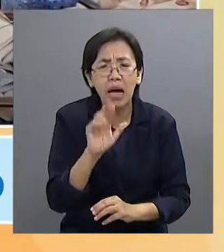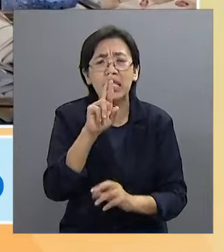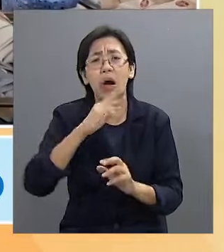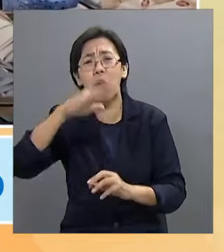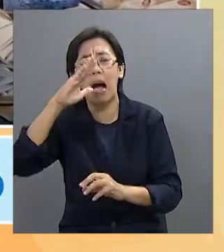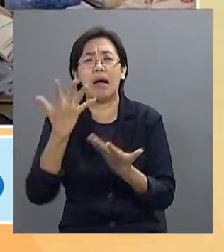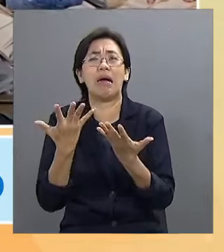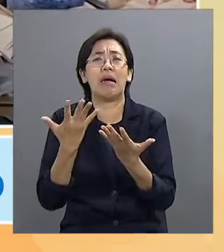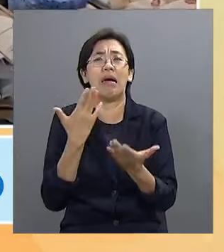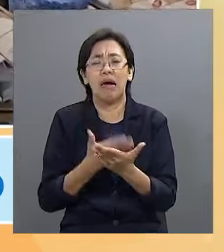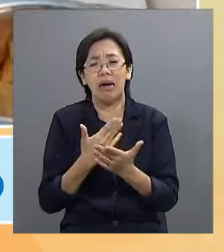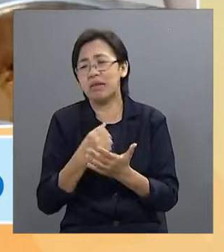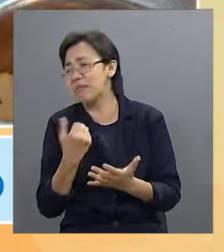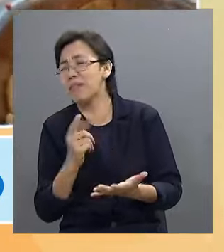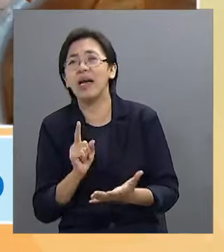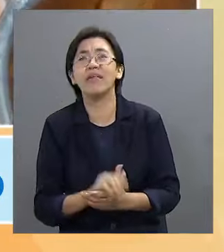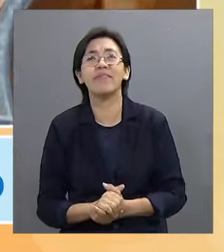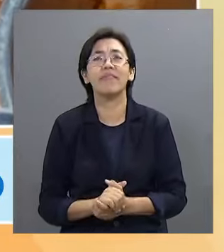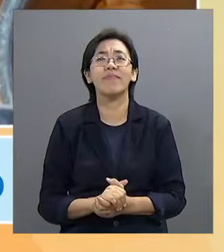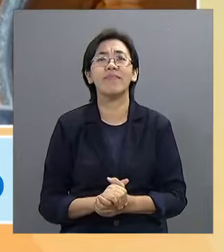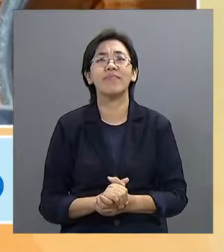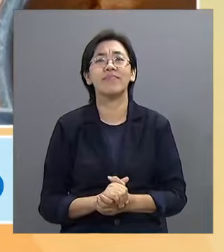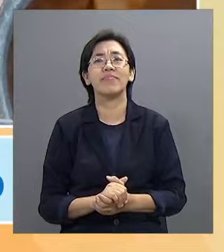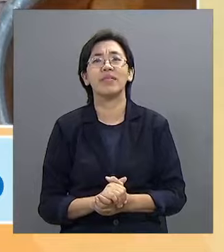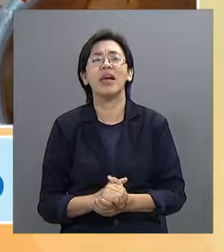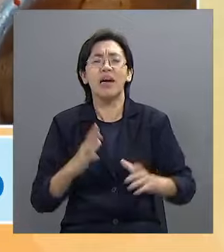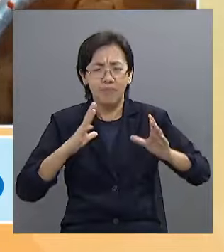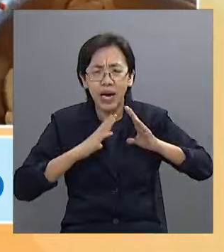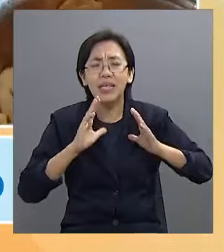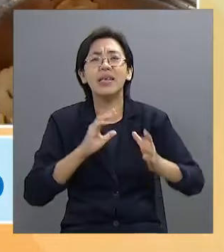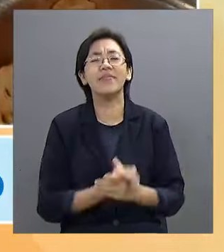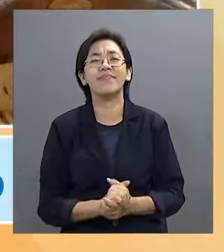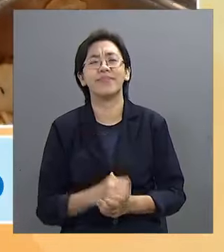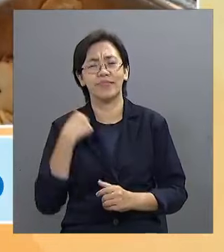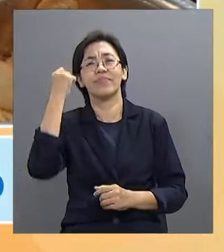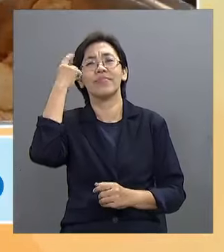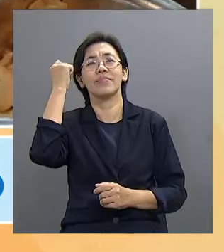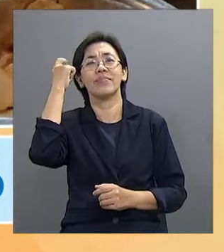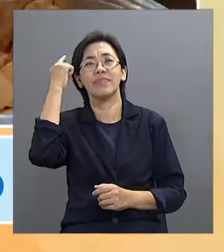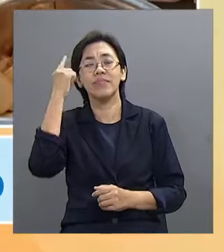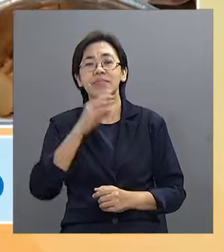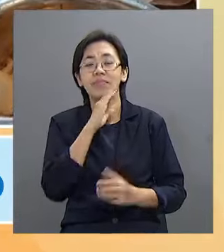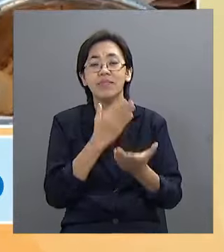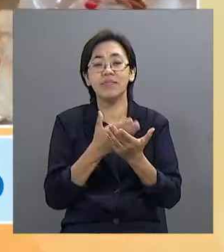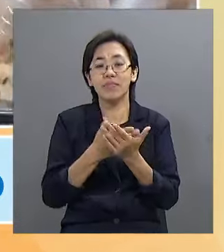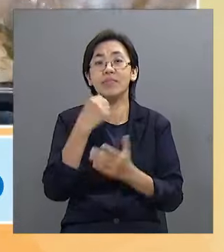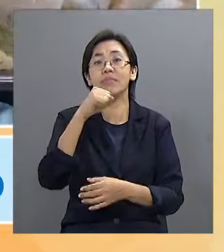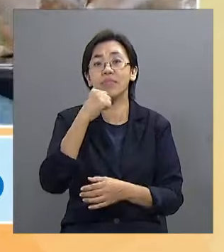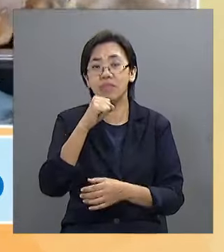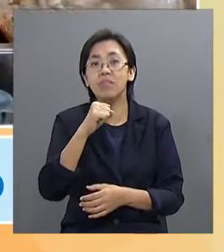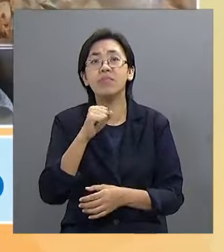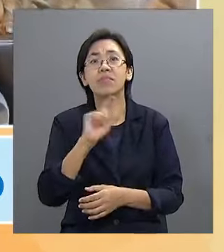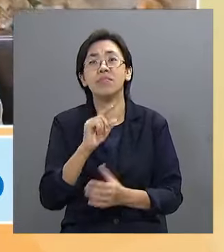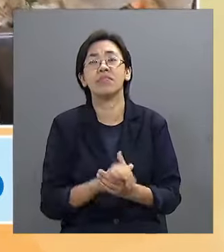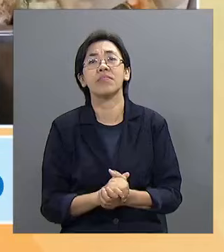กก็อายุพอสมควรแล้วไงพี่ต้องให้แกพักหน่อย แต่เราเข้าใจนะคะคือพอเป็นราคานี้เนี่ยนะคะก็จะใช้เรื่องของปริมาณเข้าสู้เอ